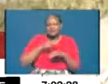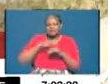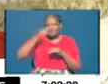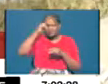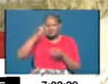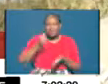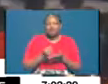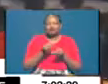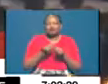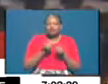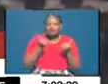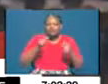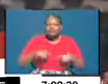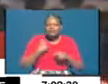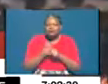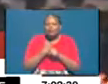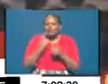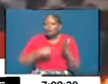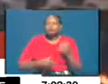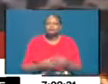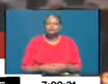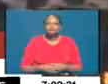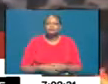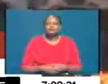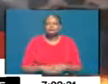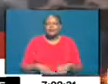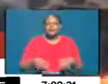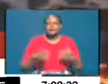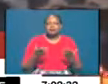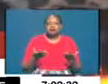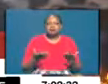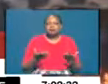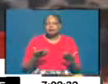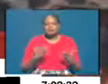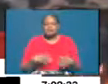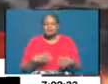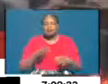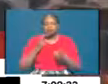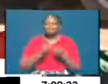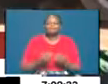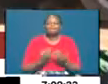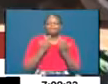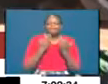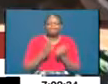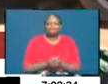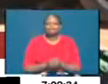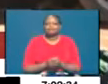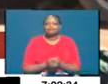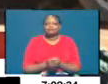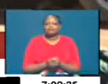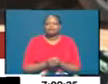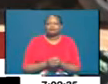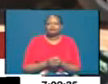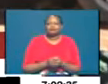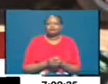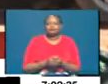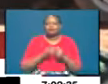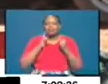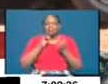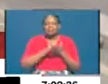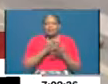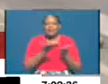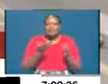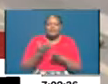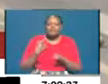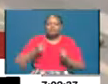watuambie tutafanya nini. Wakazi hao waliteketeza moto tingatinga zilizokuwa zikiendesha shughuli kwenye kipande hicho cha ardhi kabla ya kuandamana